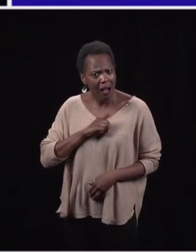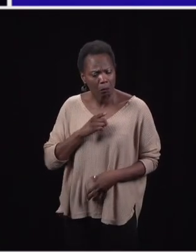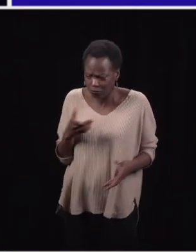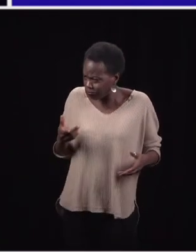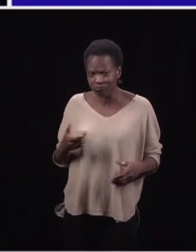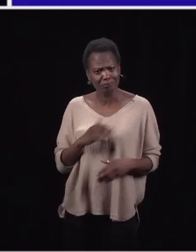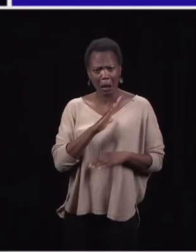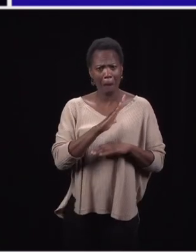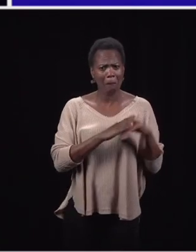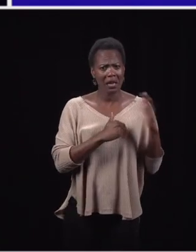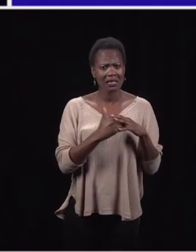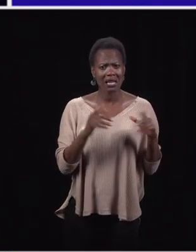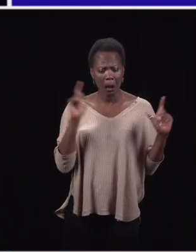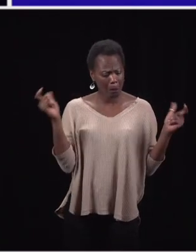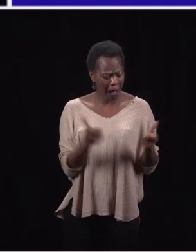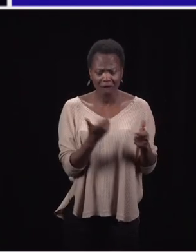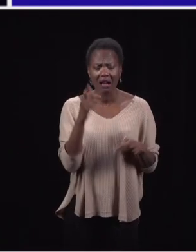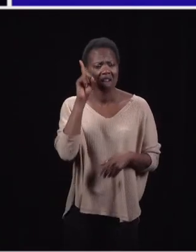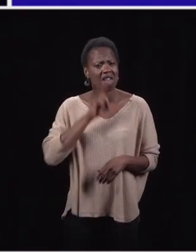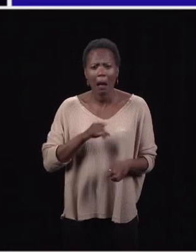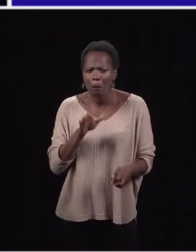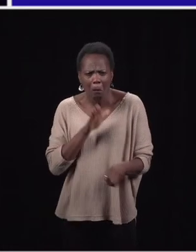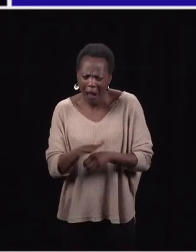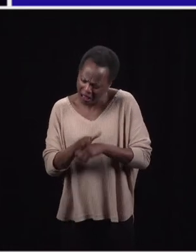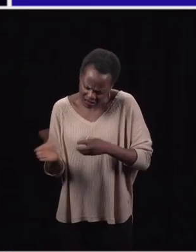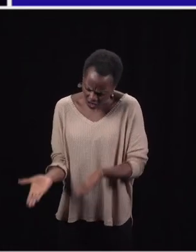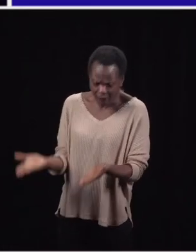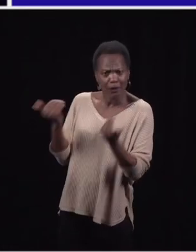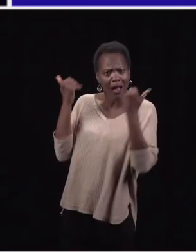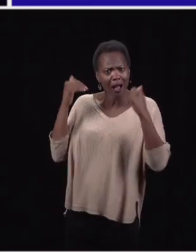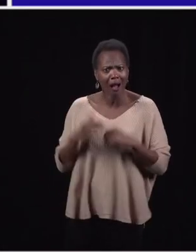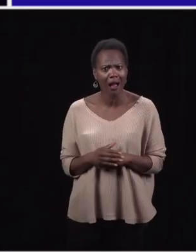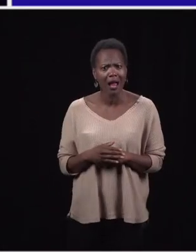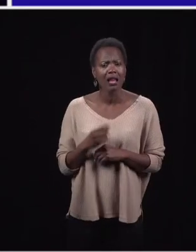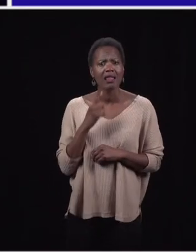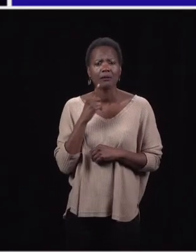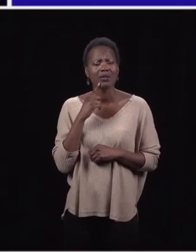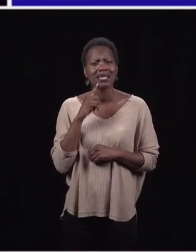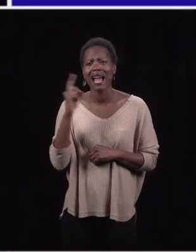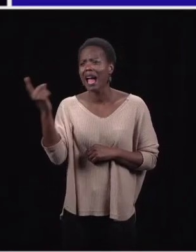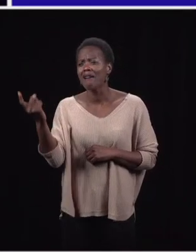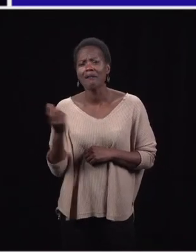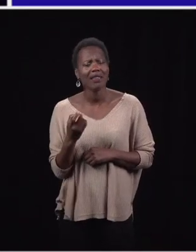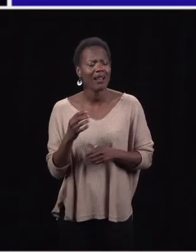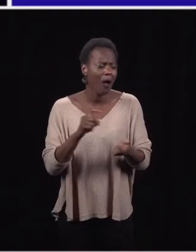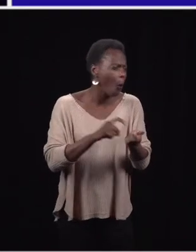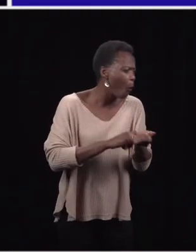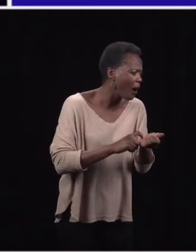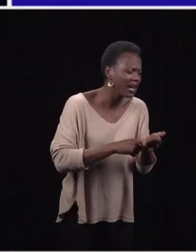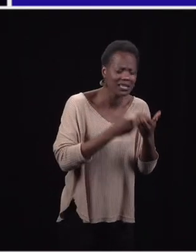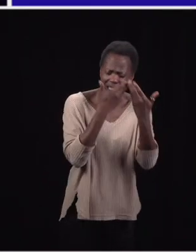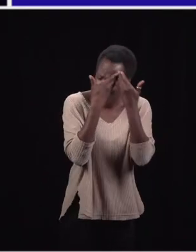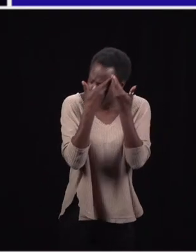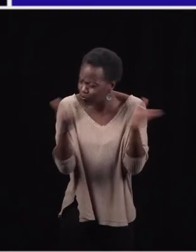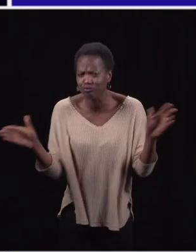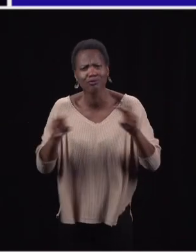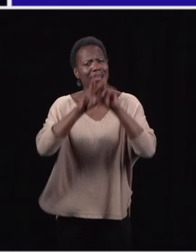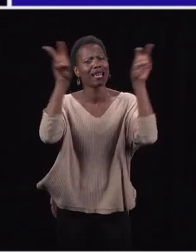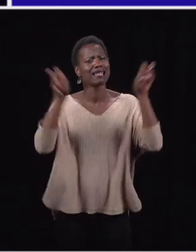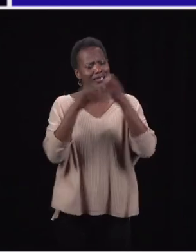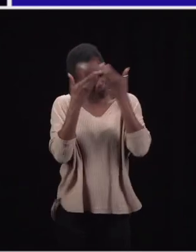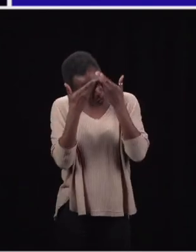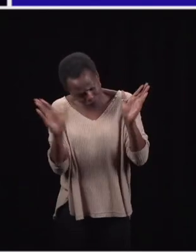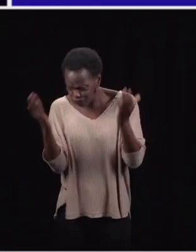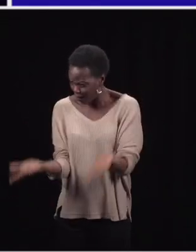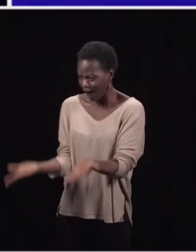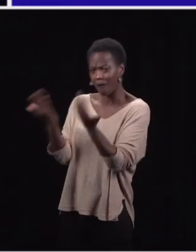venez c'est fait pour vous même sans peu importe votre horizon peu importe vos diplômes et là je me suis dit waouh et c'est